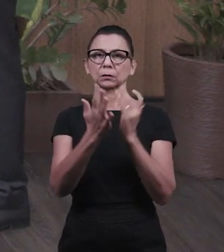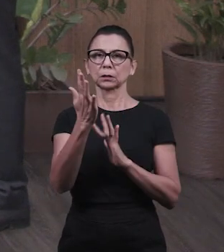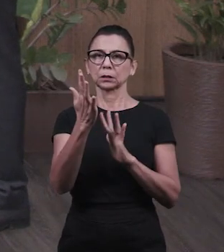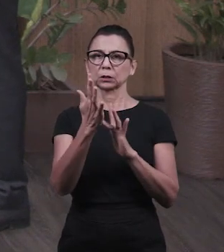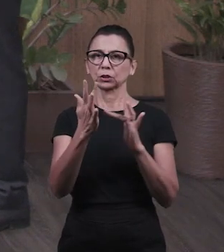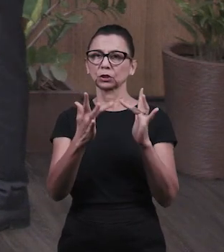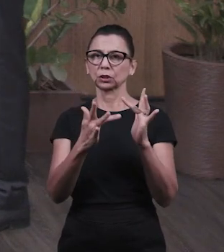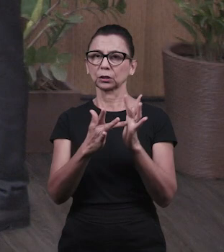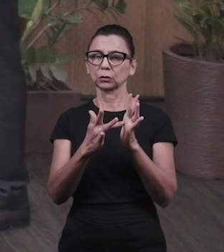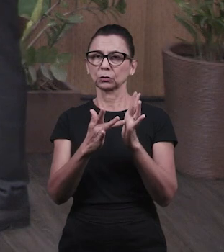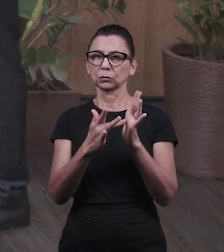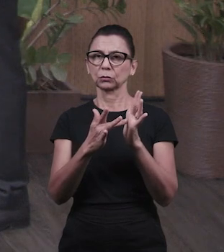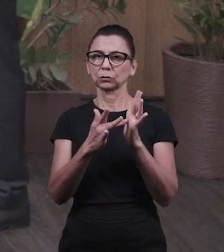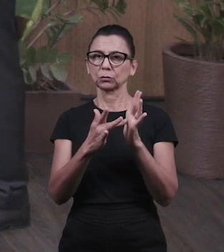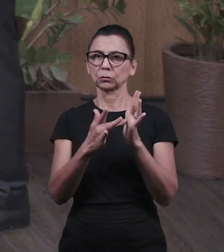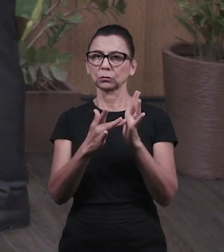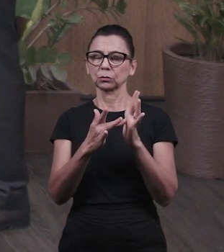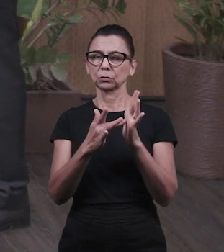и Слове,